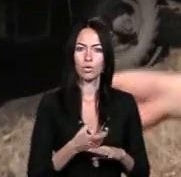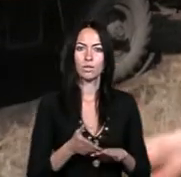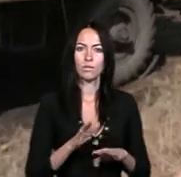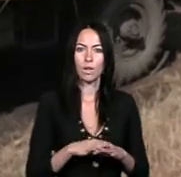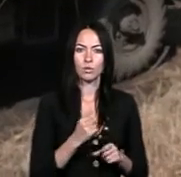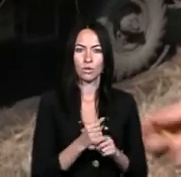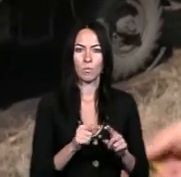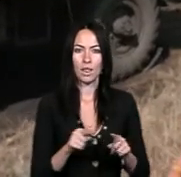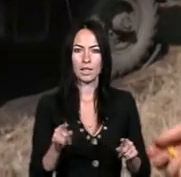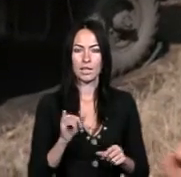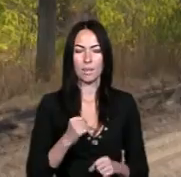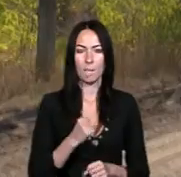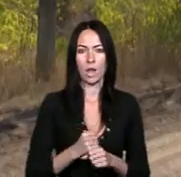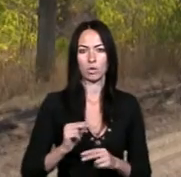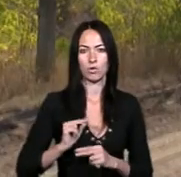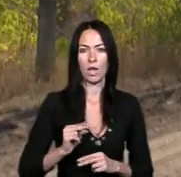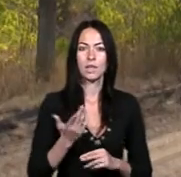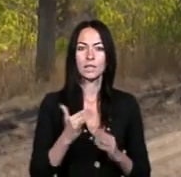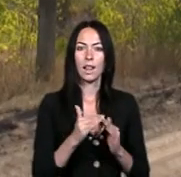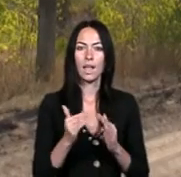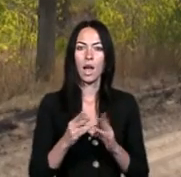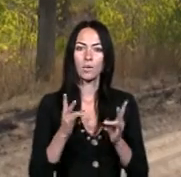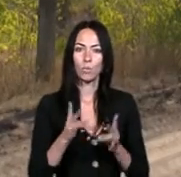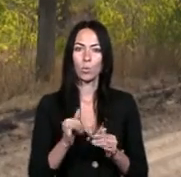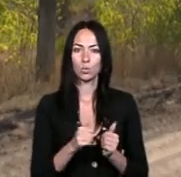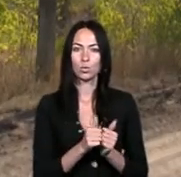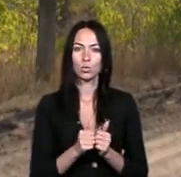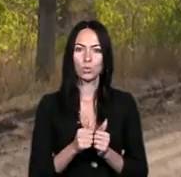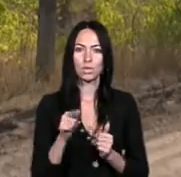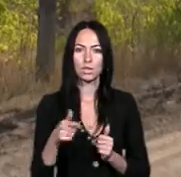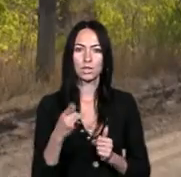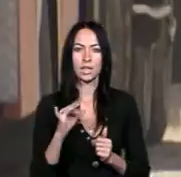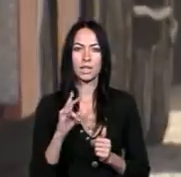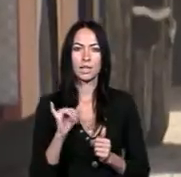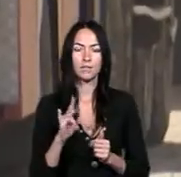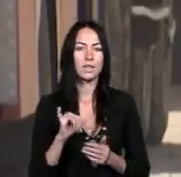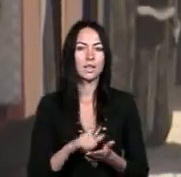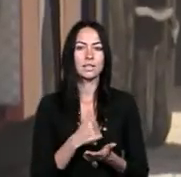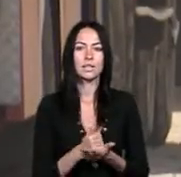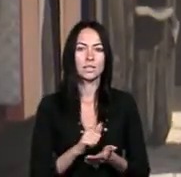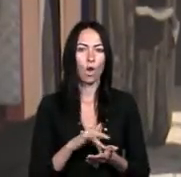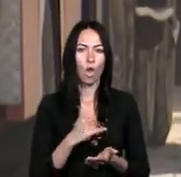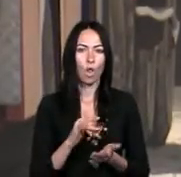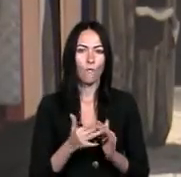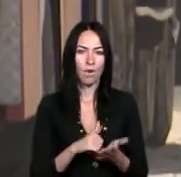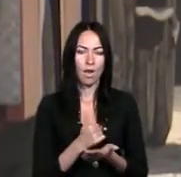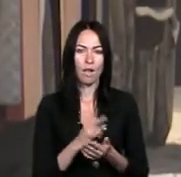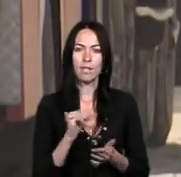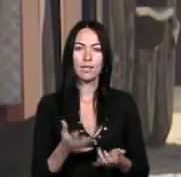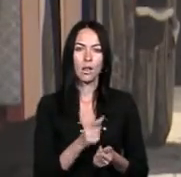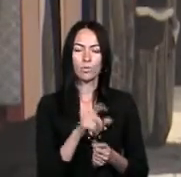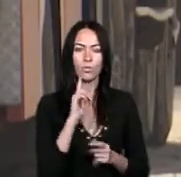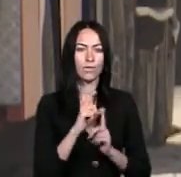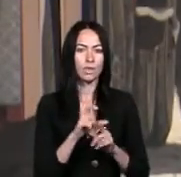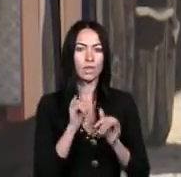лінії та працювати. Скільки хат постраждало у сусідній Гріньківці, ані сільський голова, ані рятувальники відповісти не змогли.